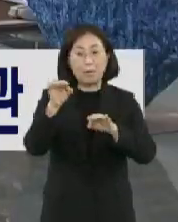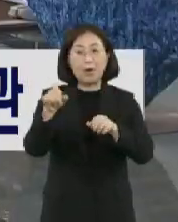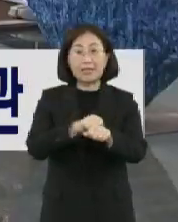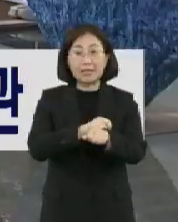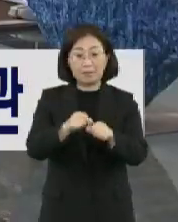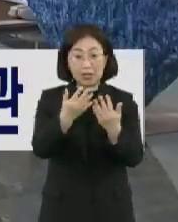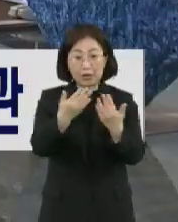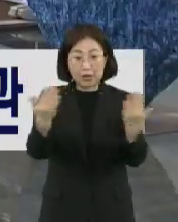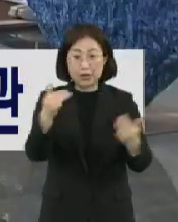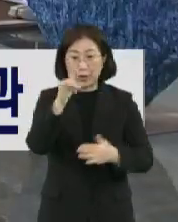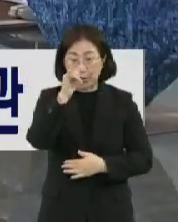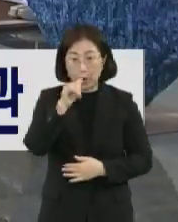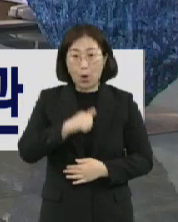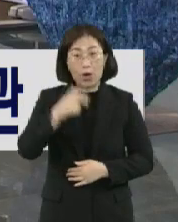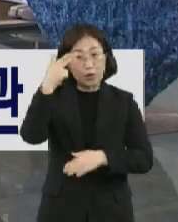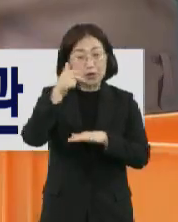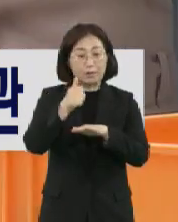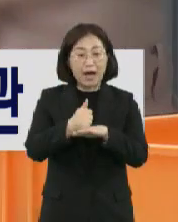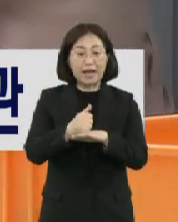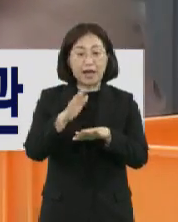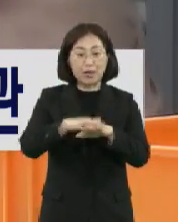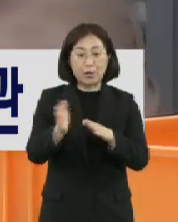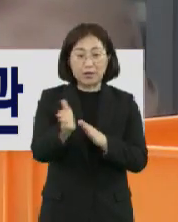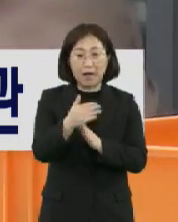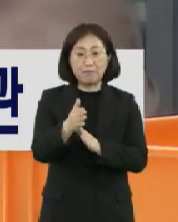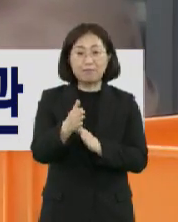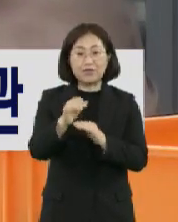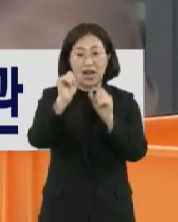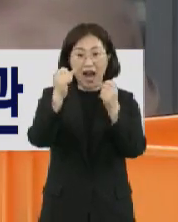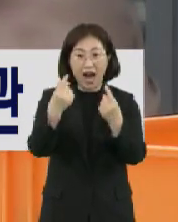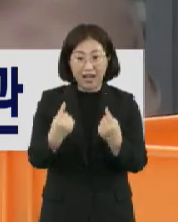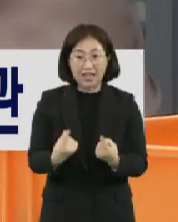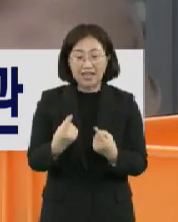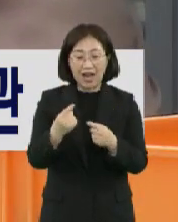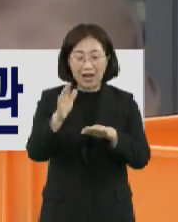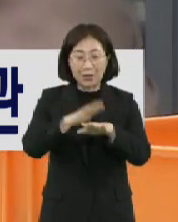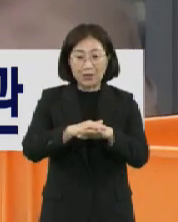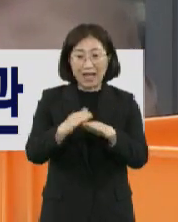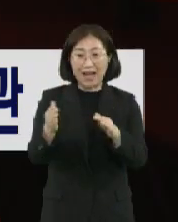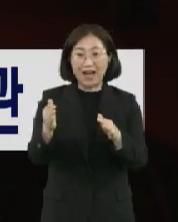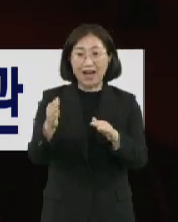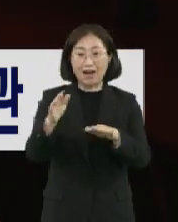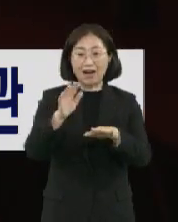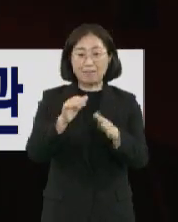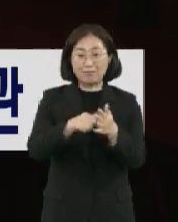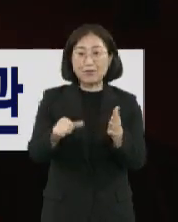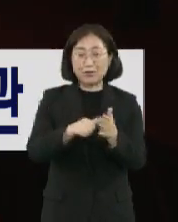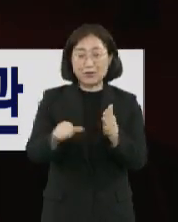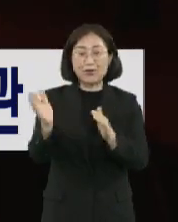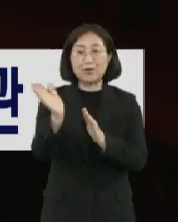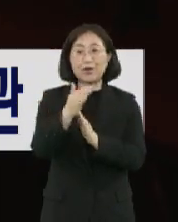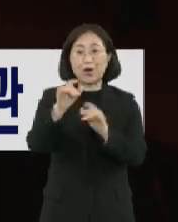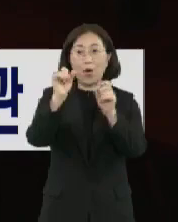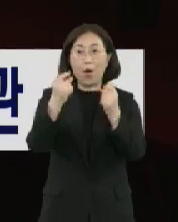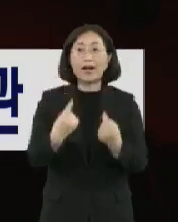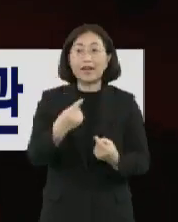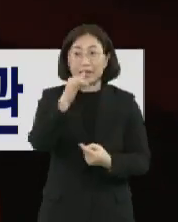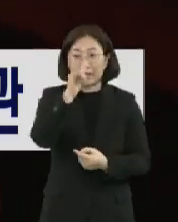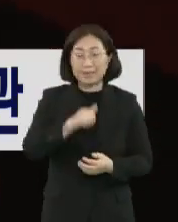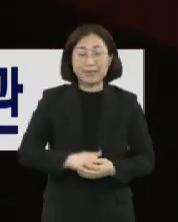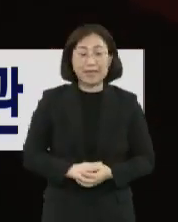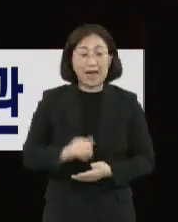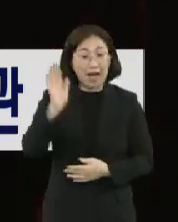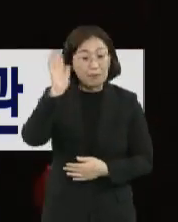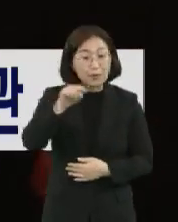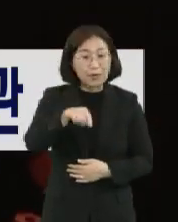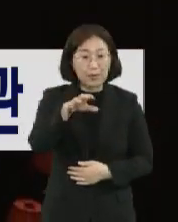이번 주말에는 지역 우수 농산물을 할인 판매하는 연산 마켓과 수제 맥주 학교를 운영합니다 논산 실은